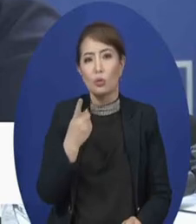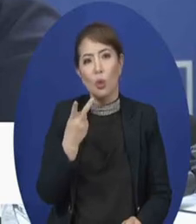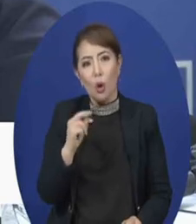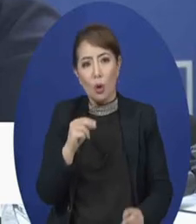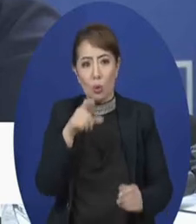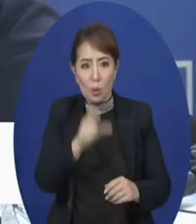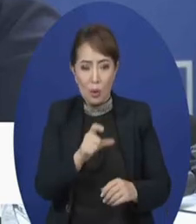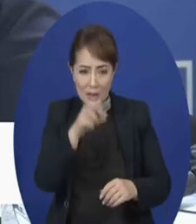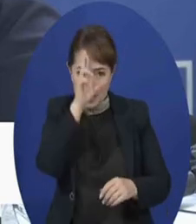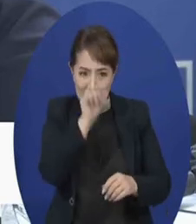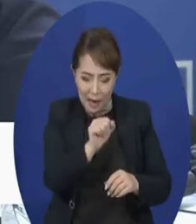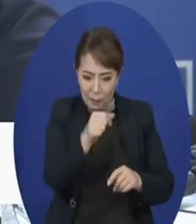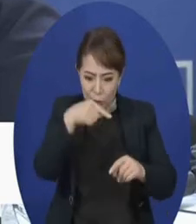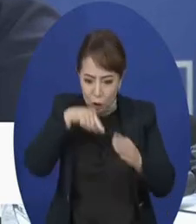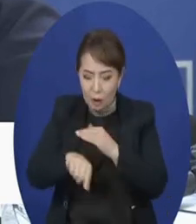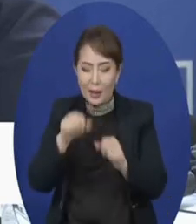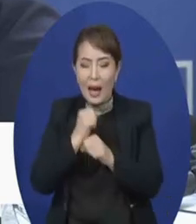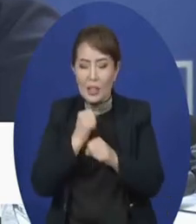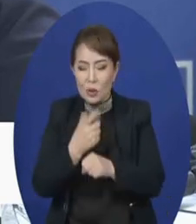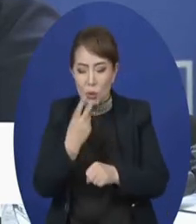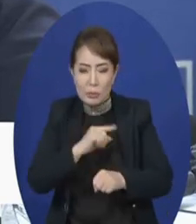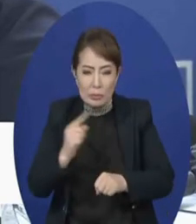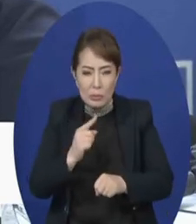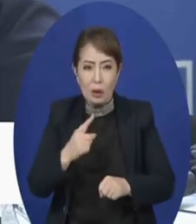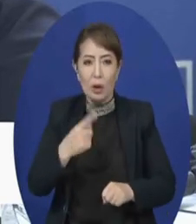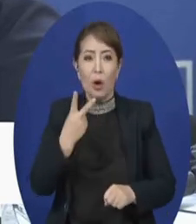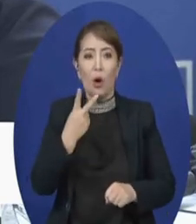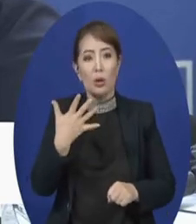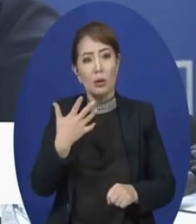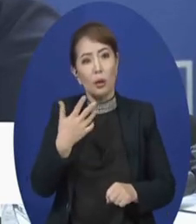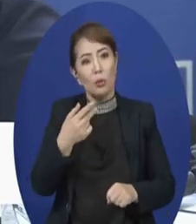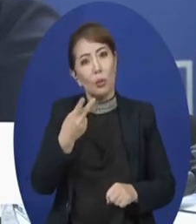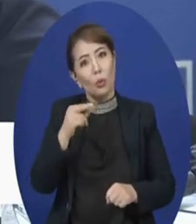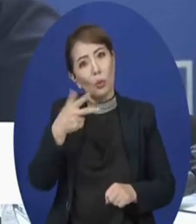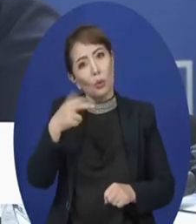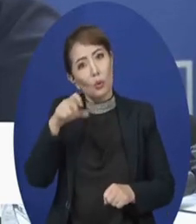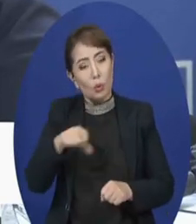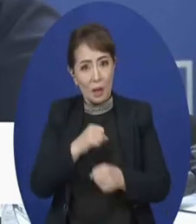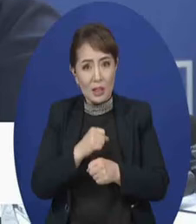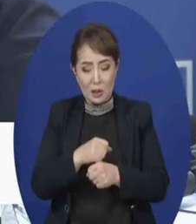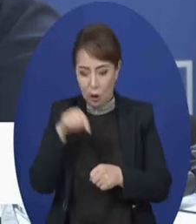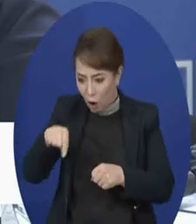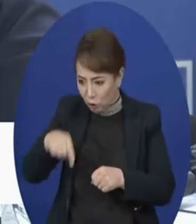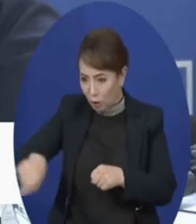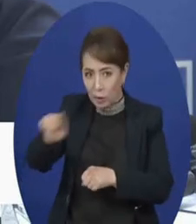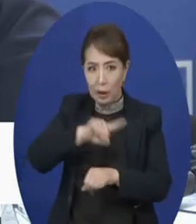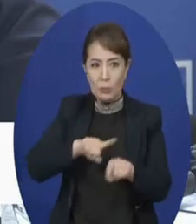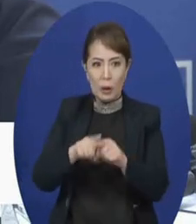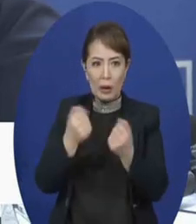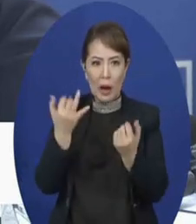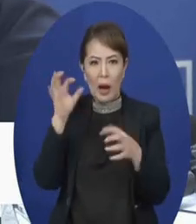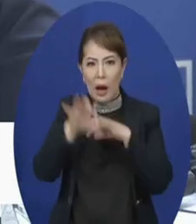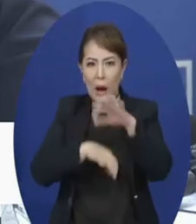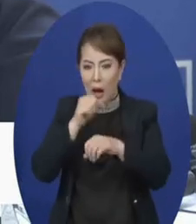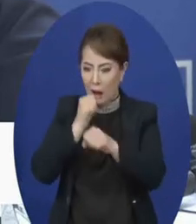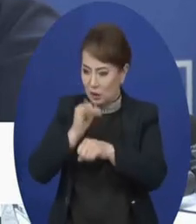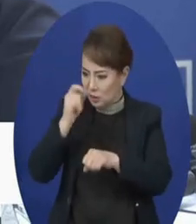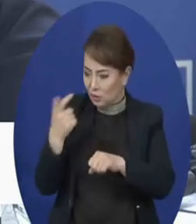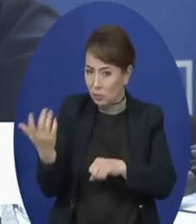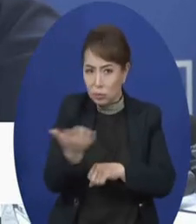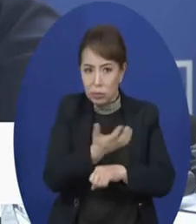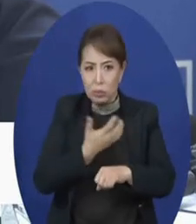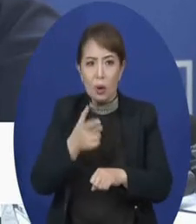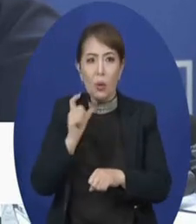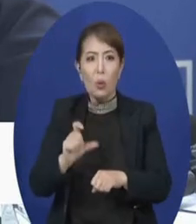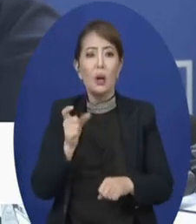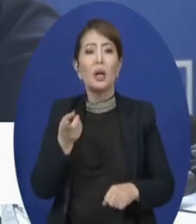яамдуудад яг ажилладаг 25-30 хүн л байт юм л. Өнөөдөр ч гэсэн энд маш ачаалльтай